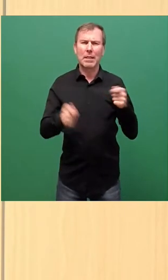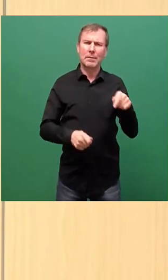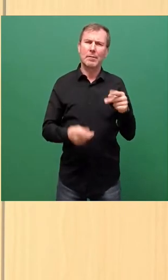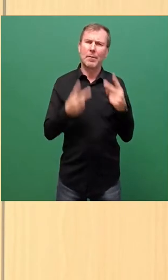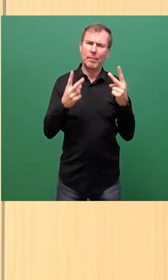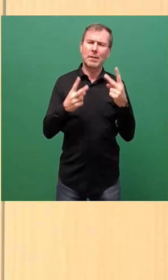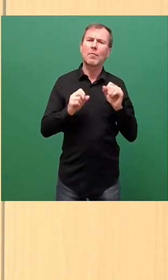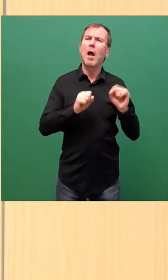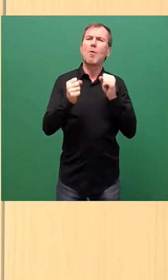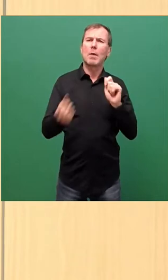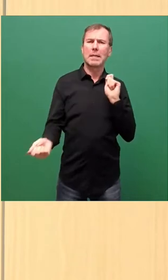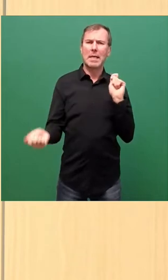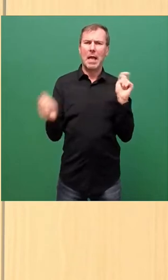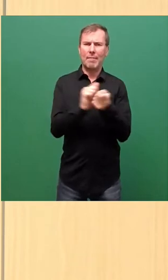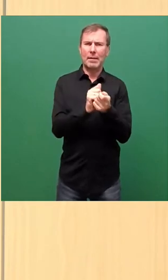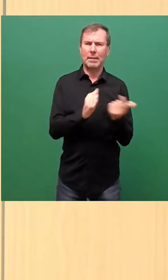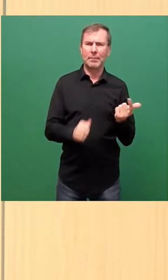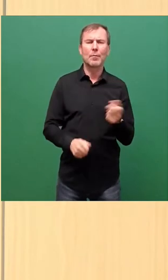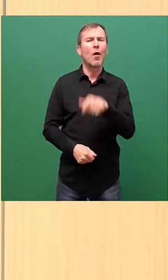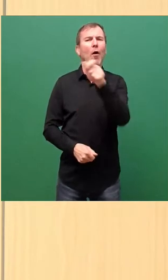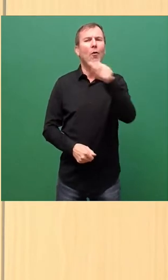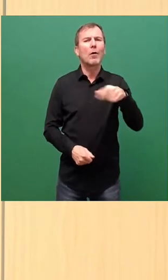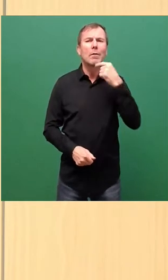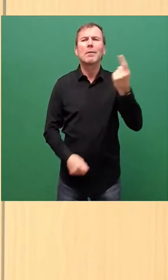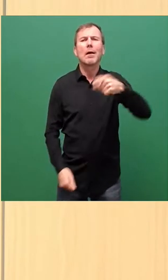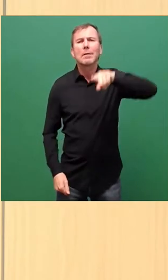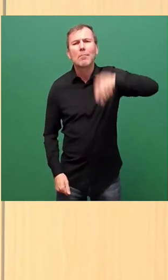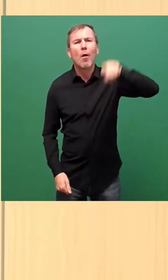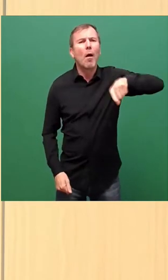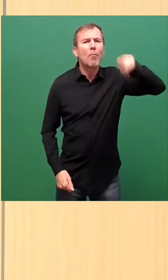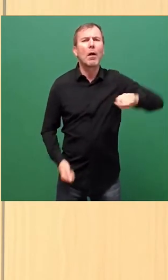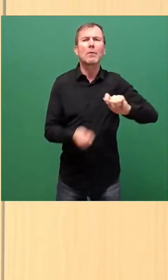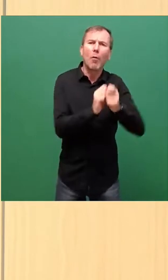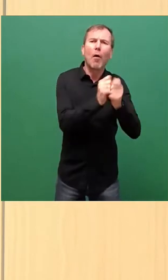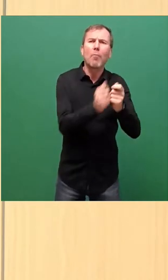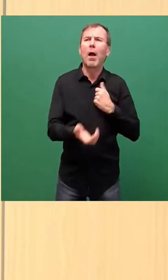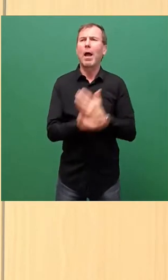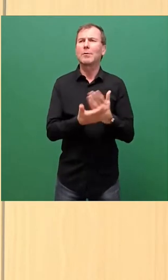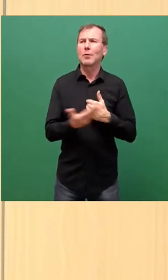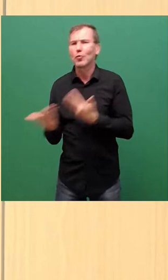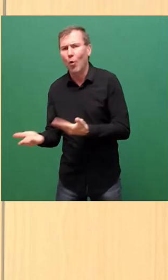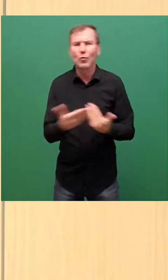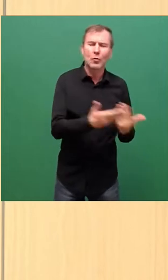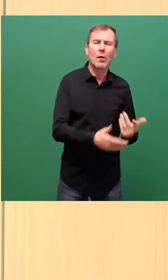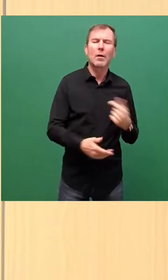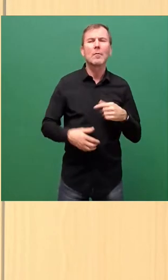zu gestalten, weil die Leute wollen sich nicht jeden Monat neu entscheiden, die wollen sich ein Stück weit auch einleben mit dem,